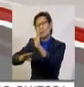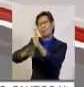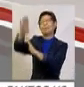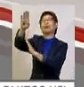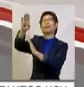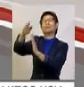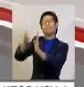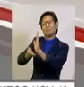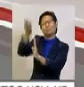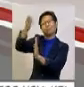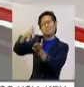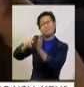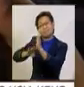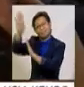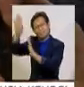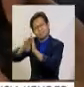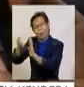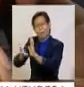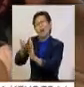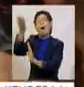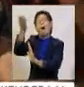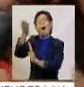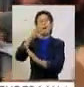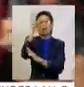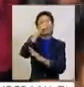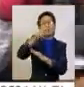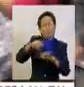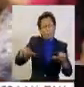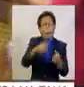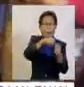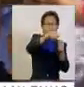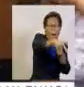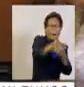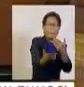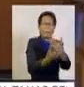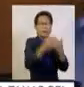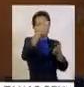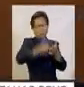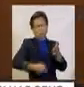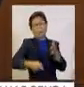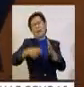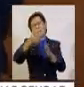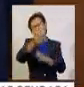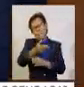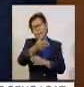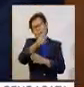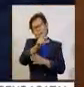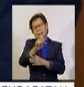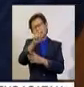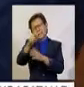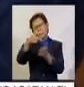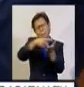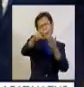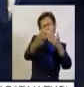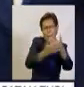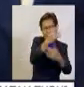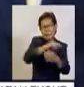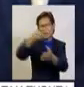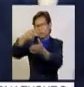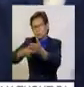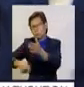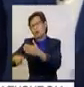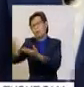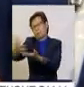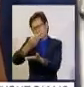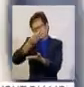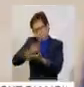pembangunan. Peningkatan tersebut disebabkan kerajaan perlu membuat bayaran balik cukai barangan dan perkhidmatan GST dan cukai